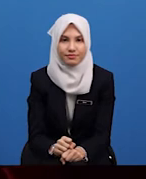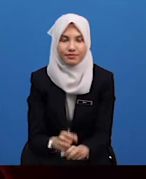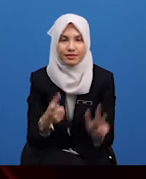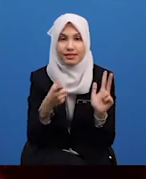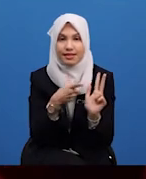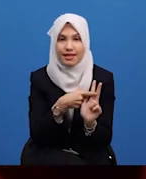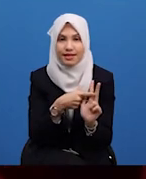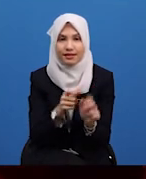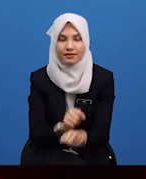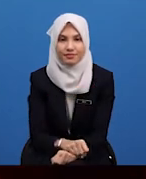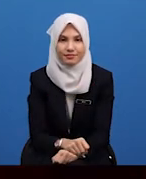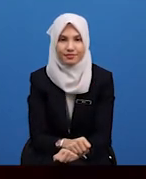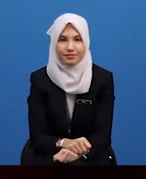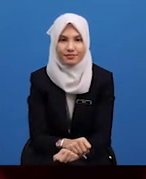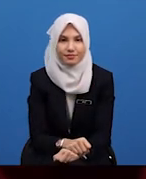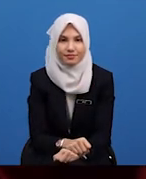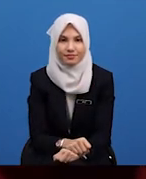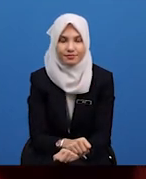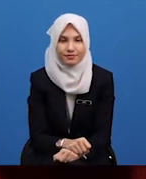Posisi ketiga.